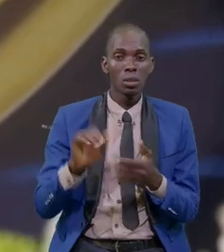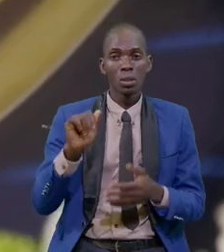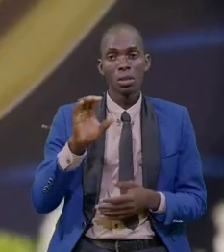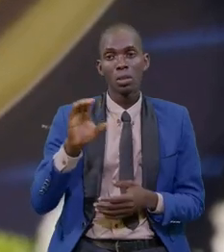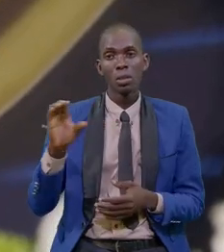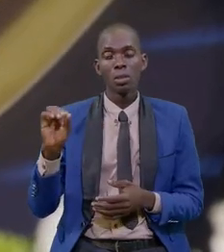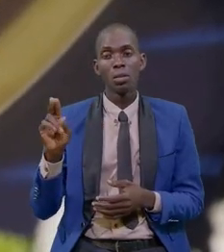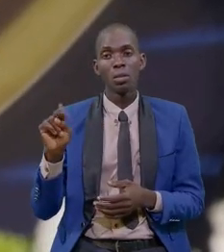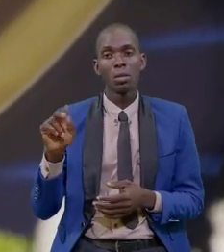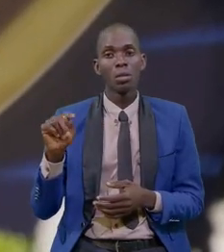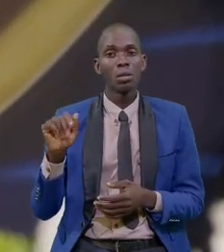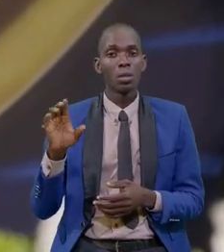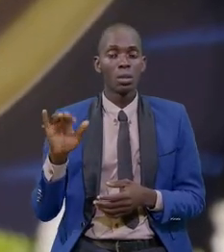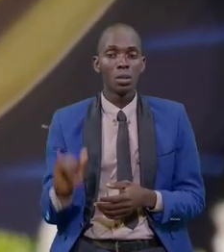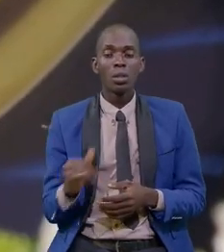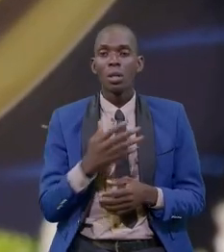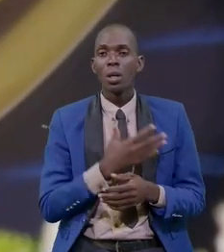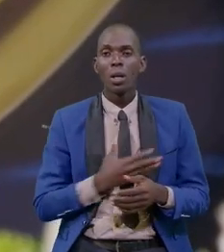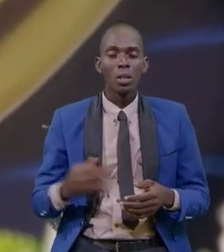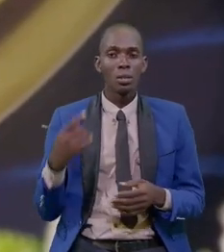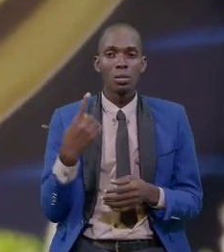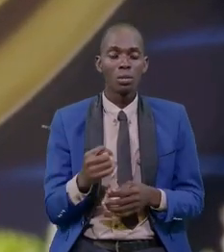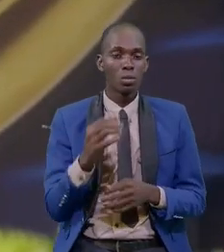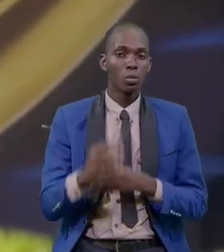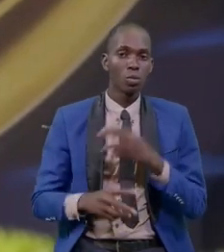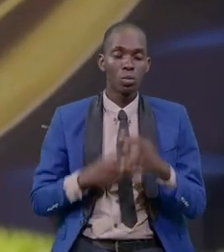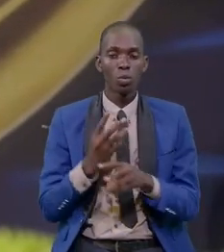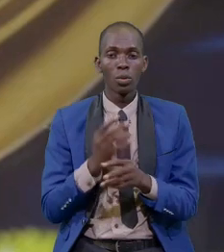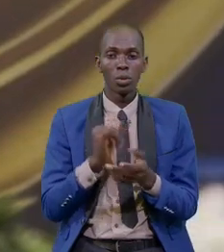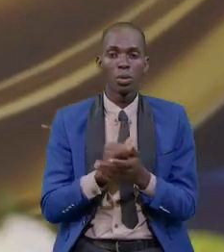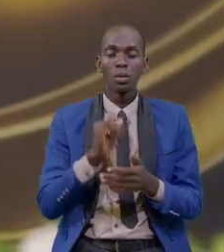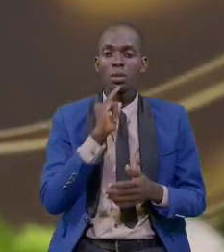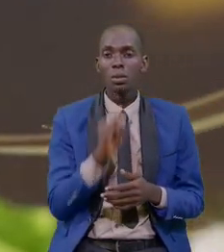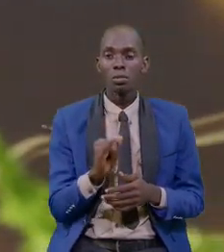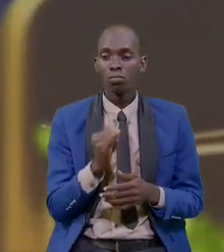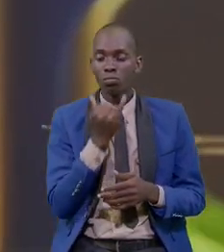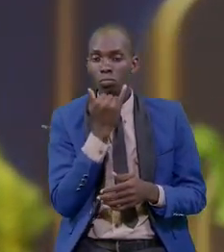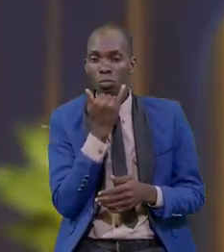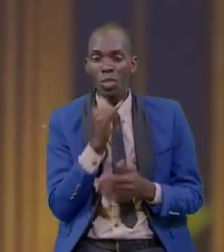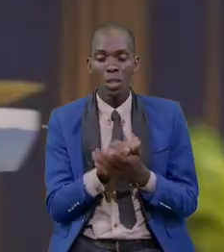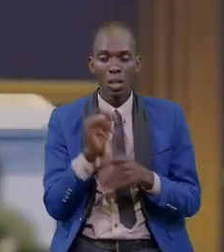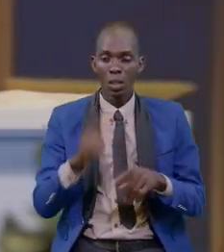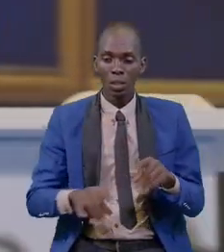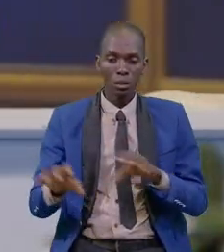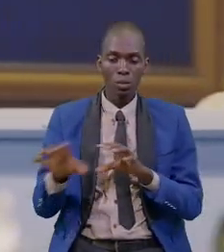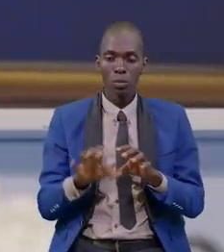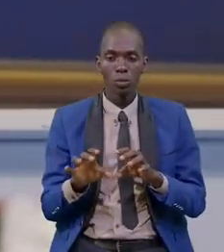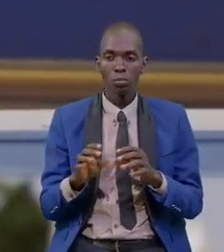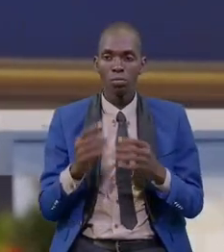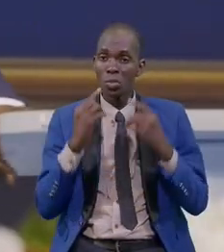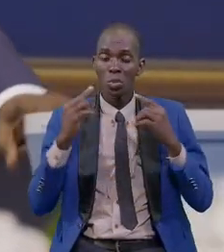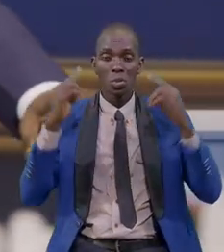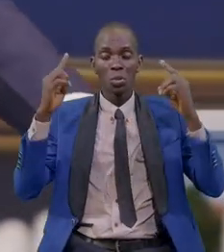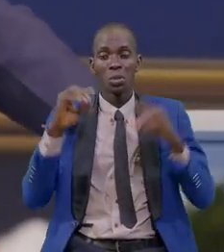également. Et celui-là, le monde qui est en sens dessus, qui ne peut pas réussir dans les comptes, qui ne peut pas réussir dans les